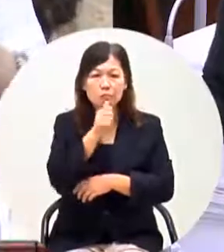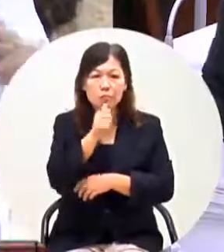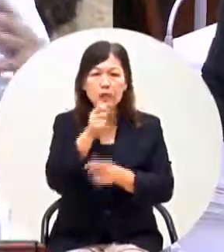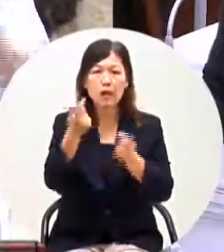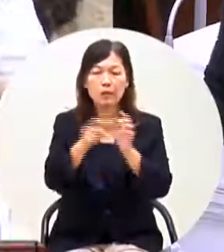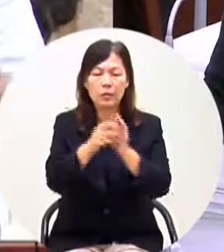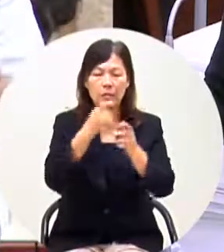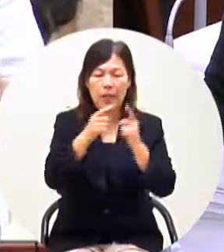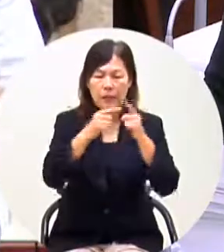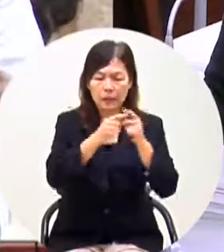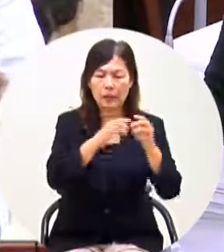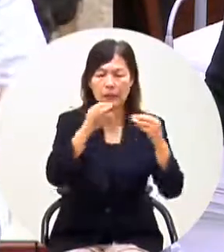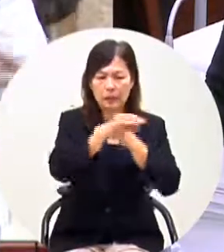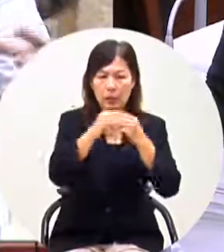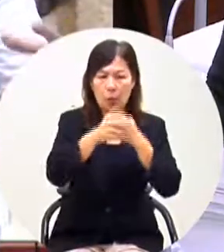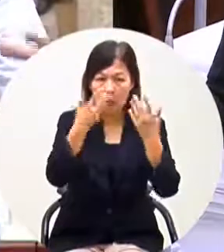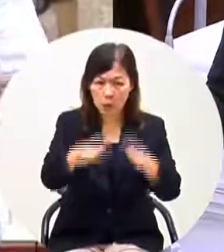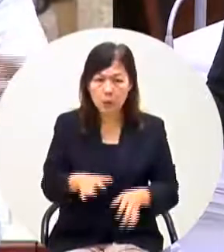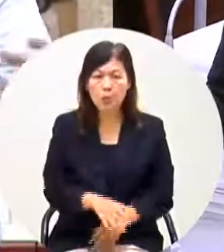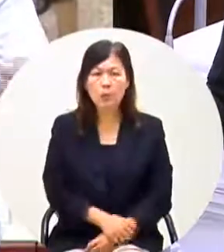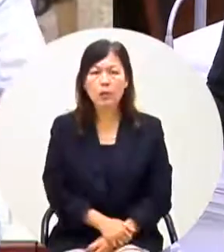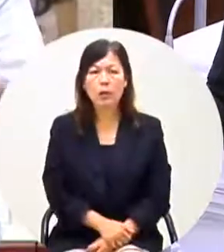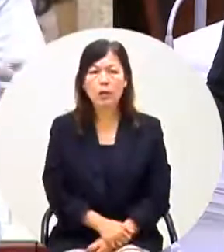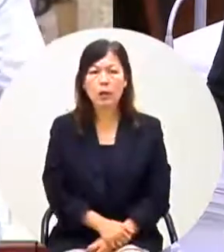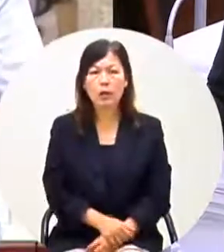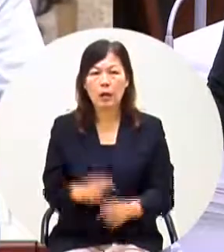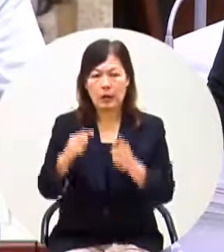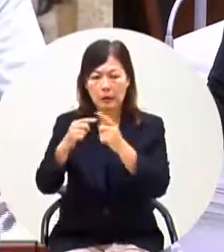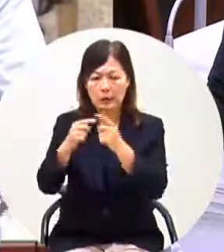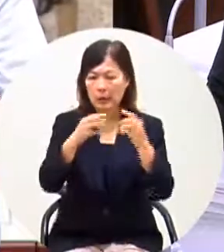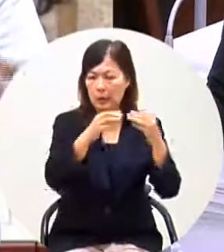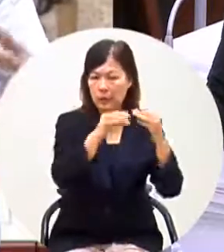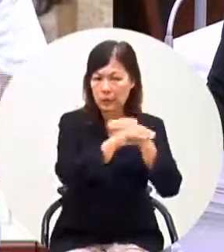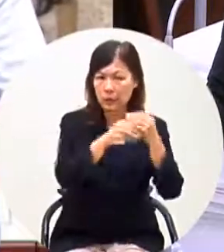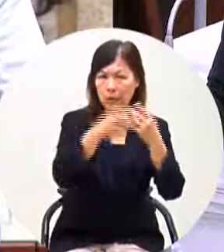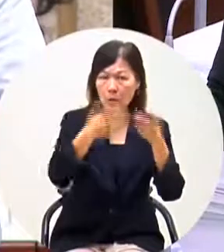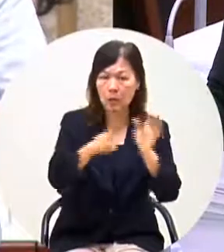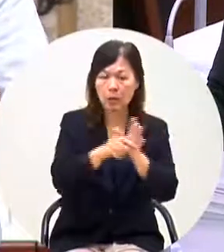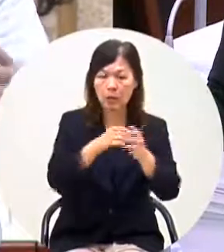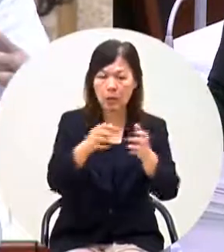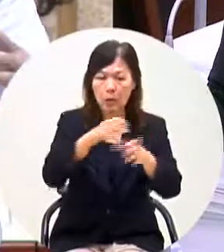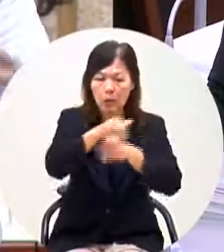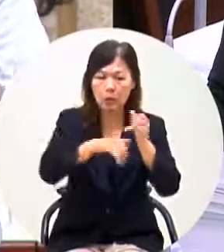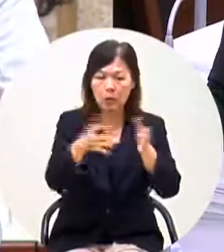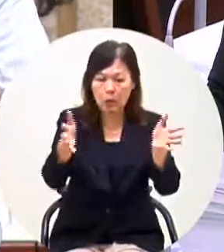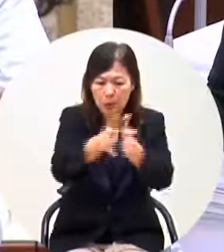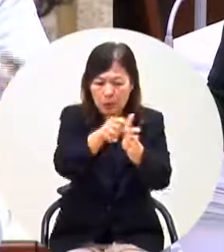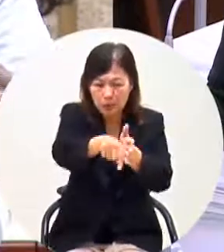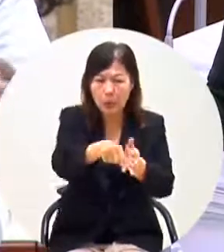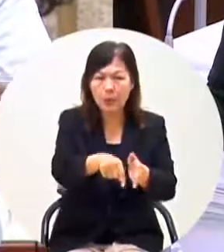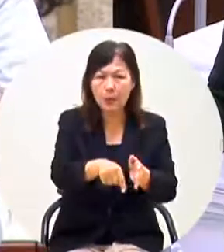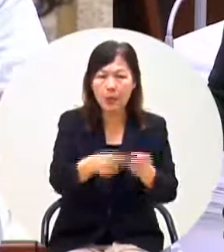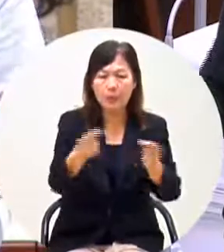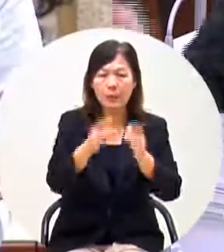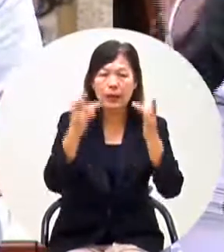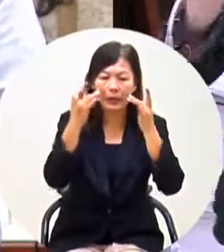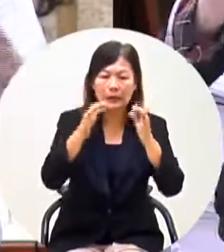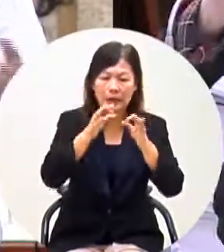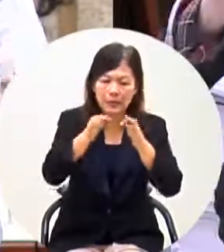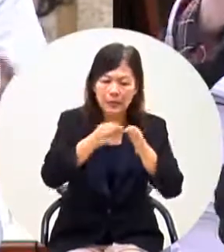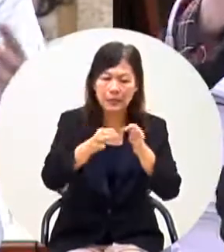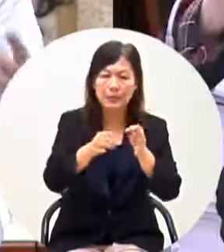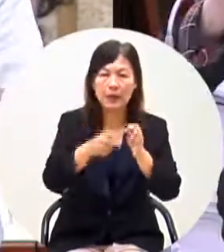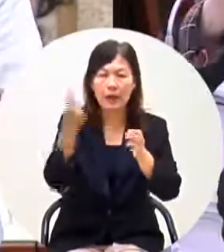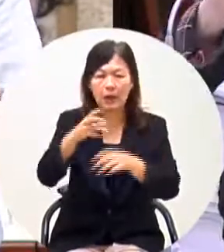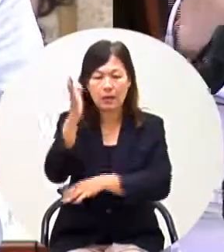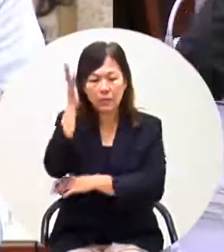后来，但人车非常多，最主要是因为那个活动都是集中在那里，所以比如说有菜市场，那有一些政府机关等等这些，那地